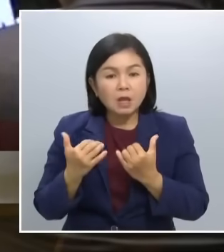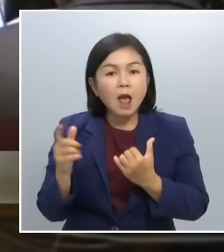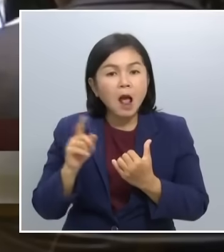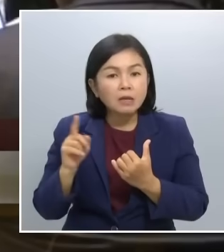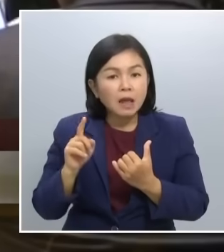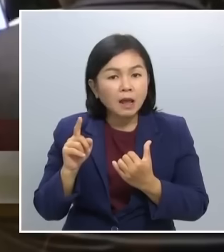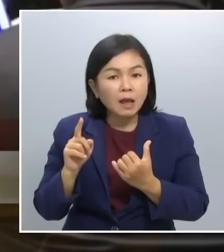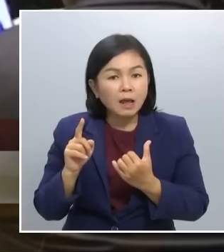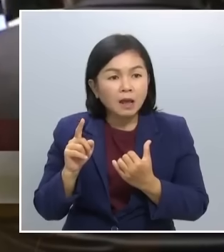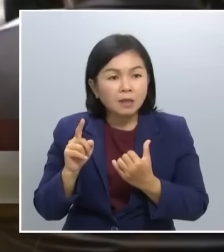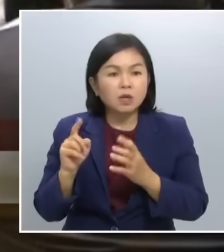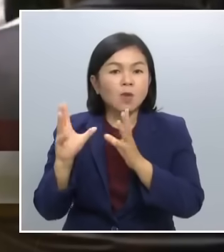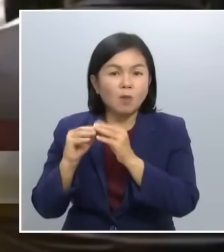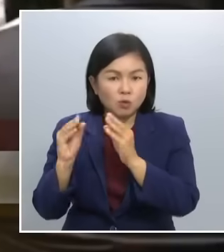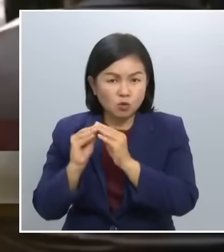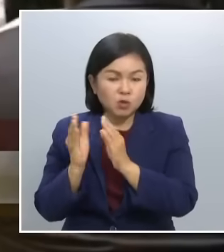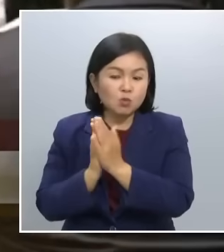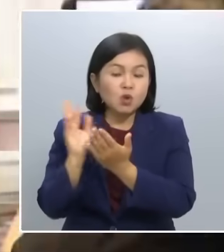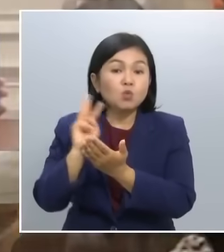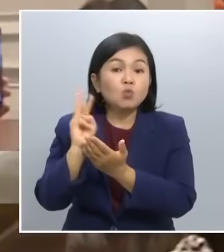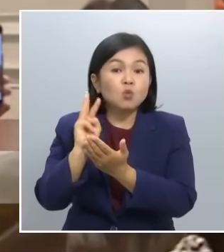ก่อนเอาวีซ่าก่อน